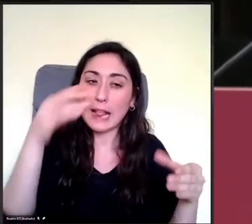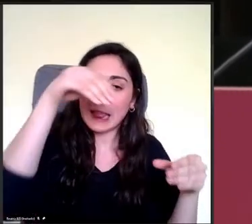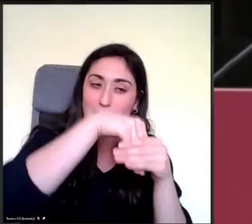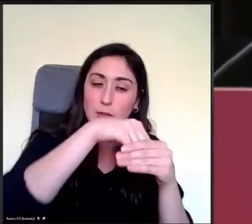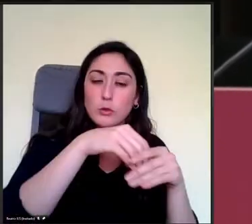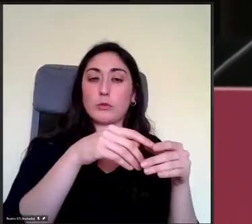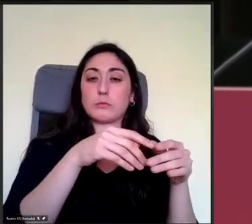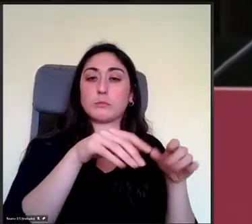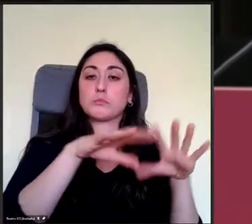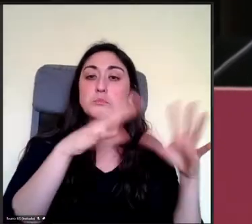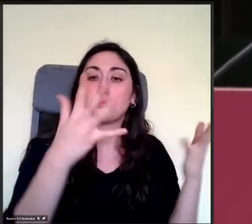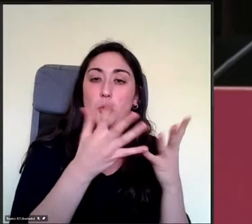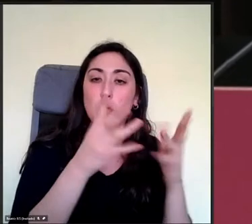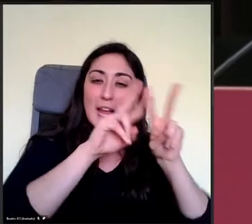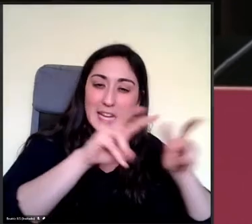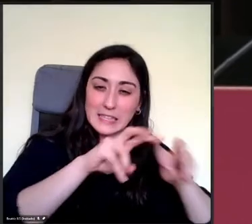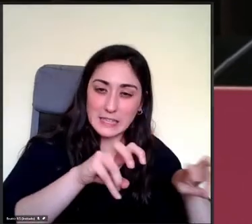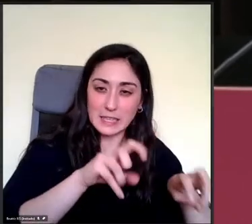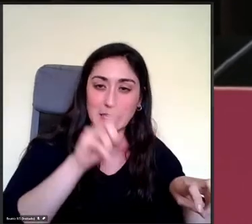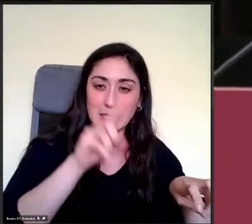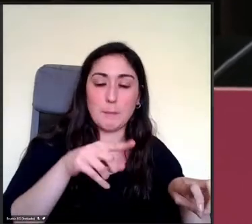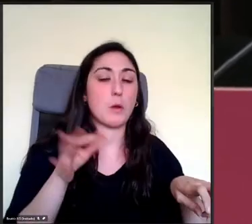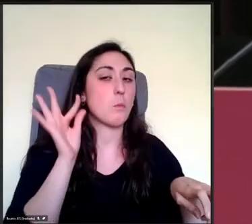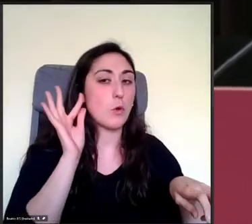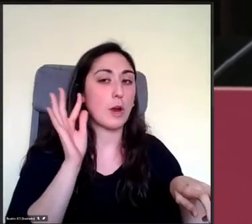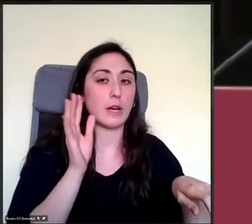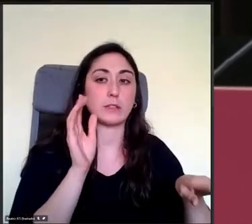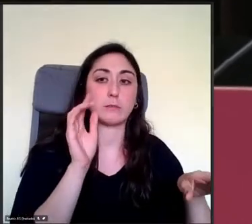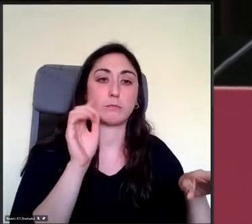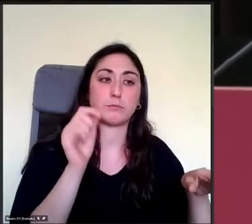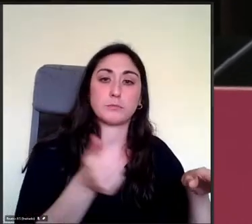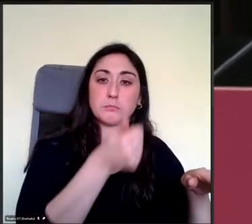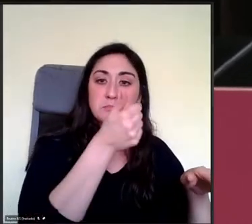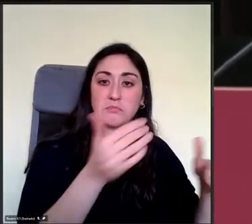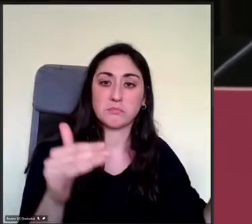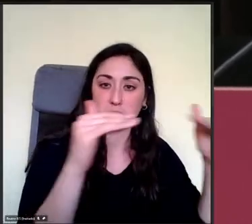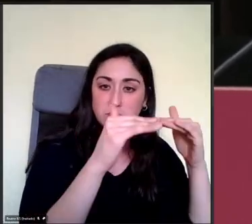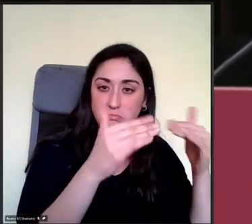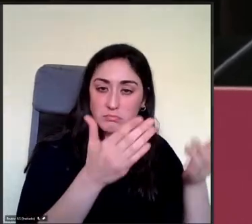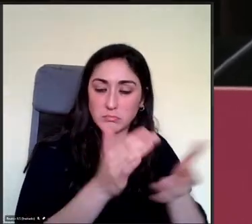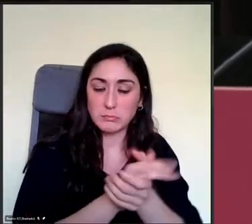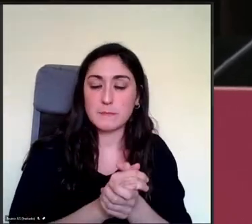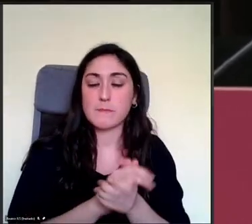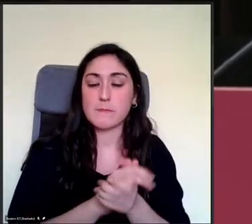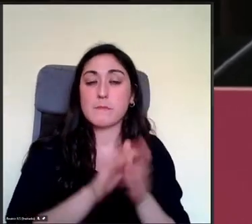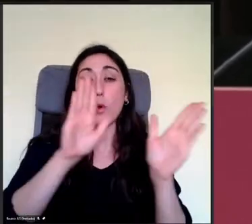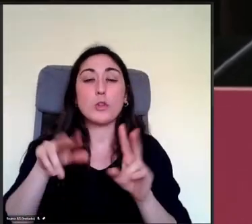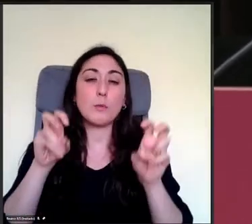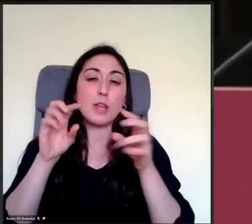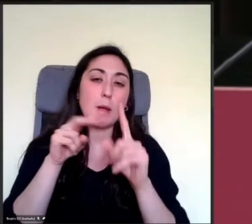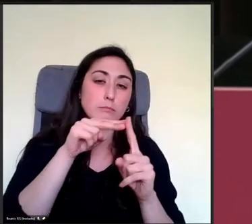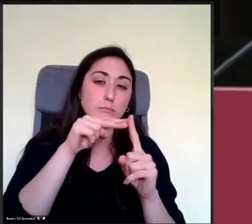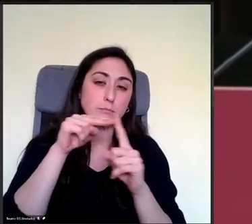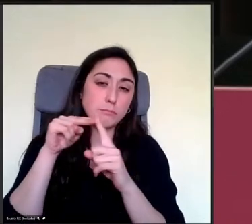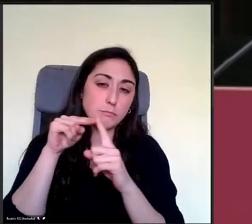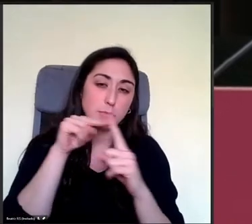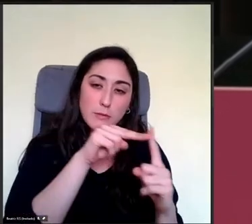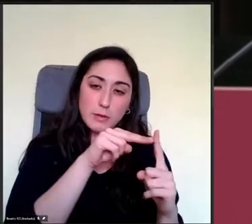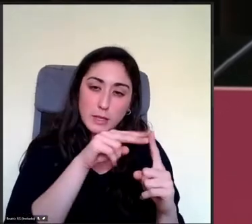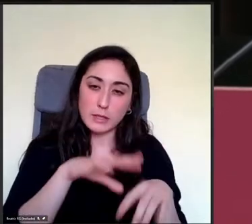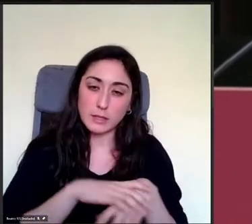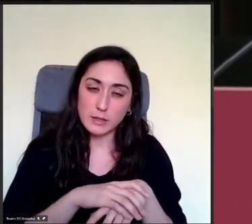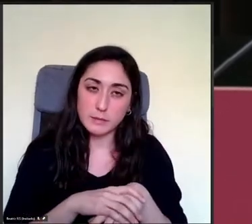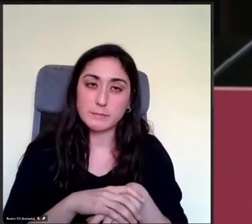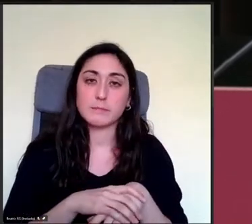I per acabar, els temes de referents, no? És evidentment impulsar